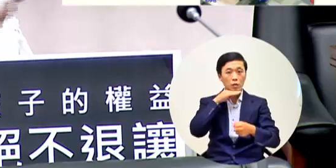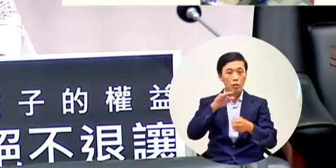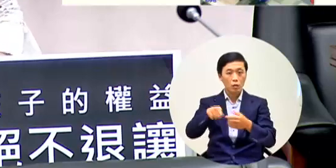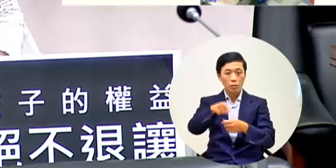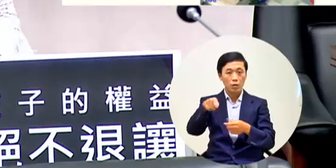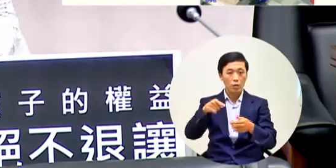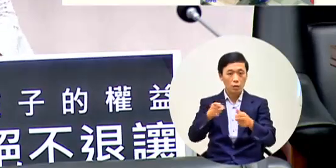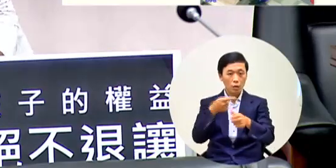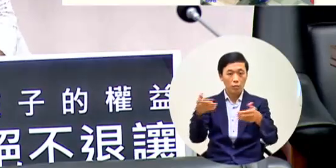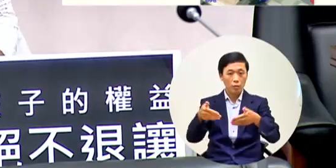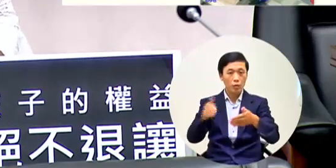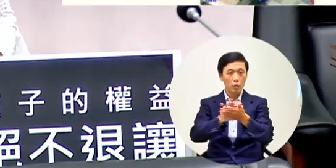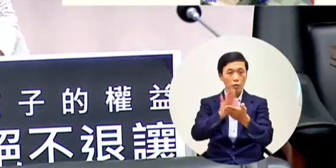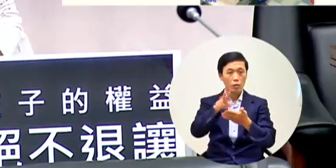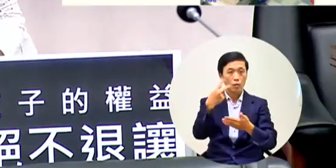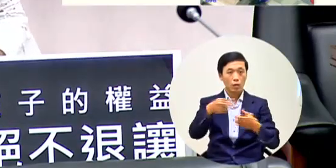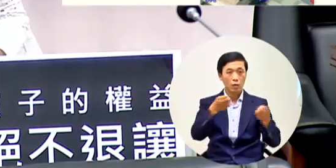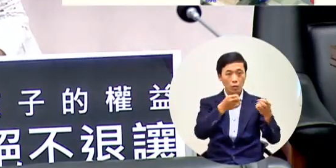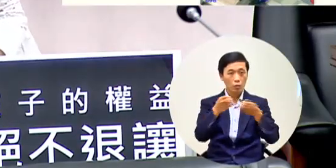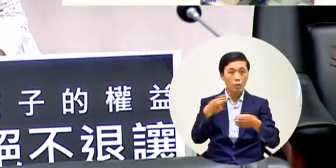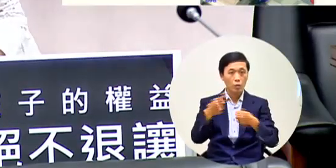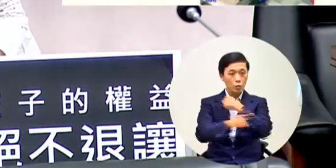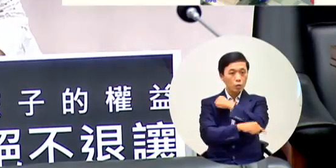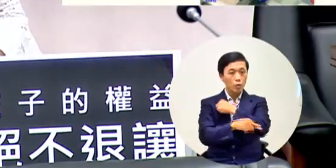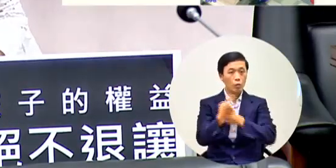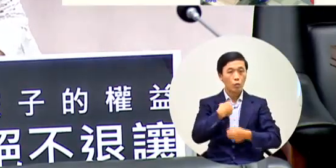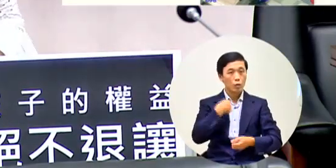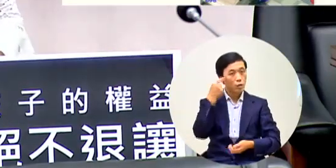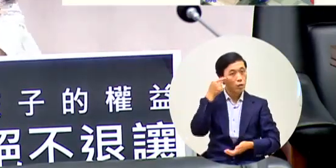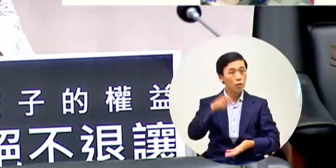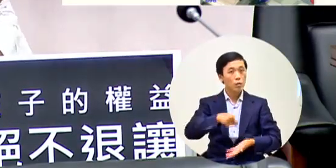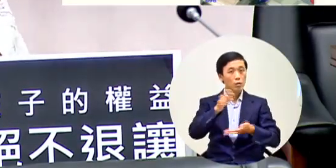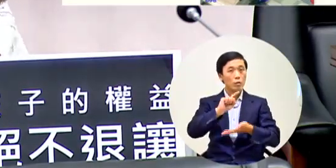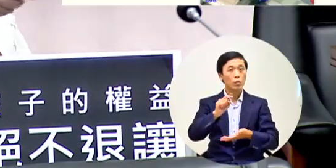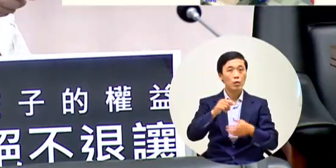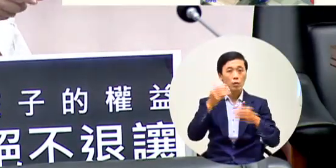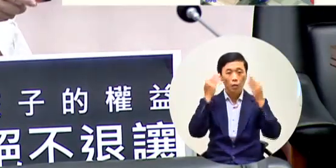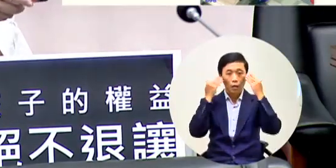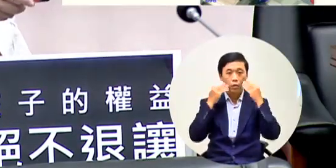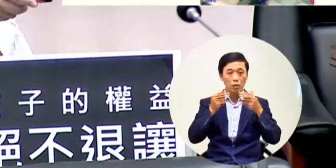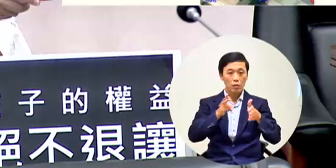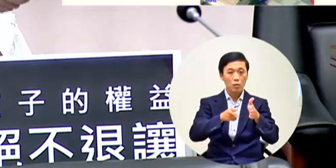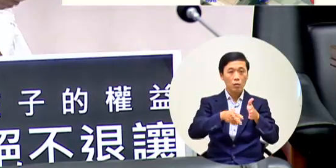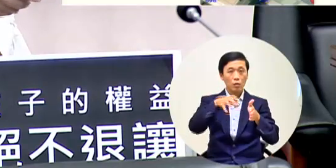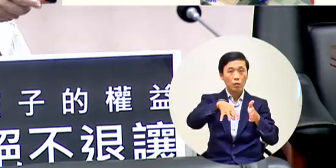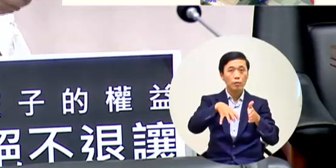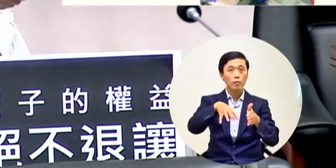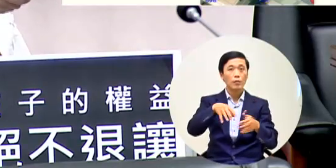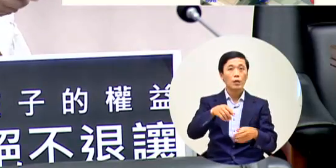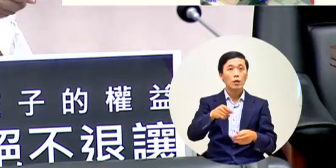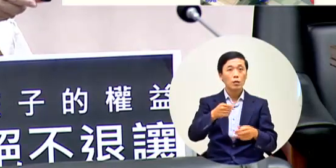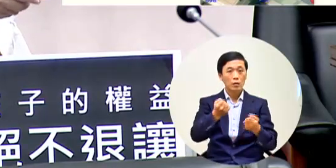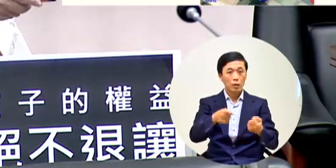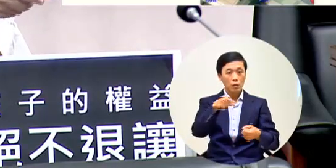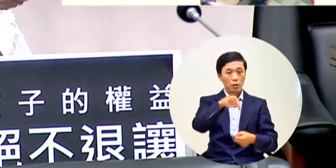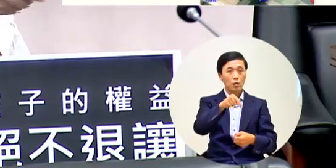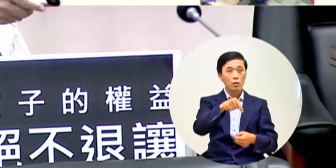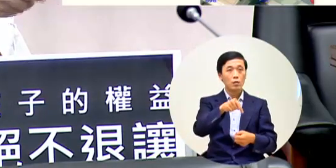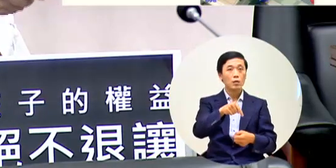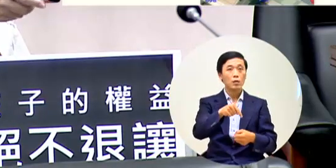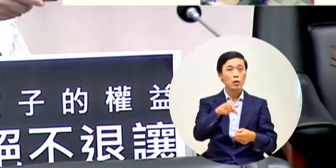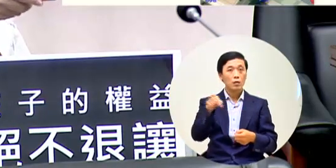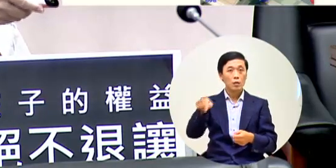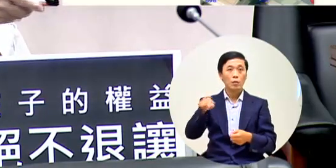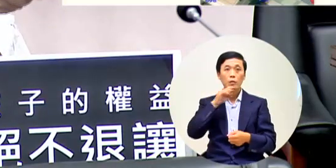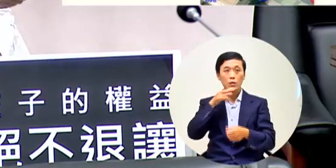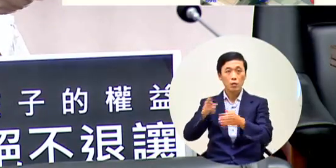讨论了。那再过来我要提的就是我们南子车站，南子车站刚好在这边，然后这边是